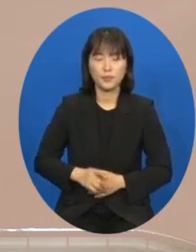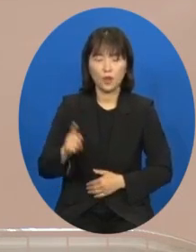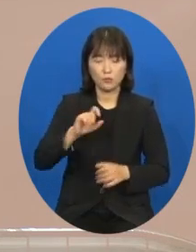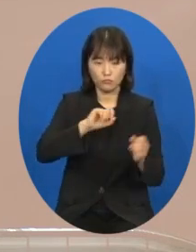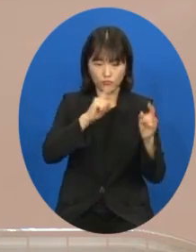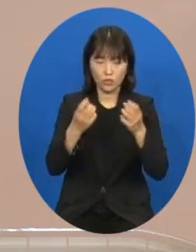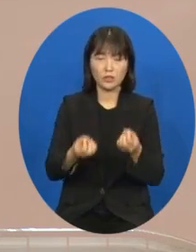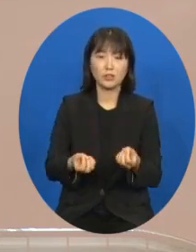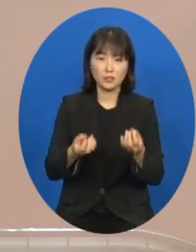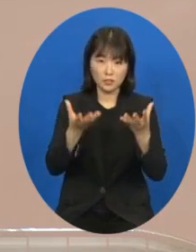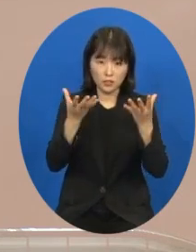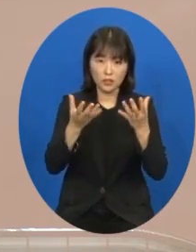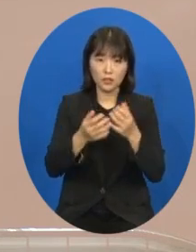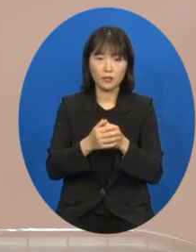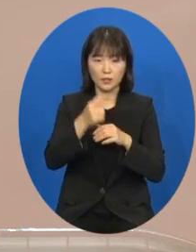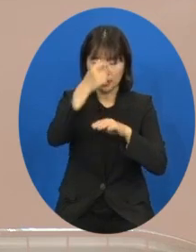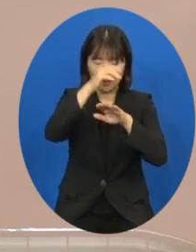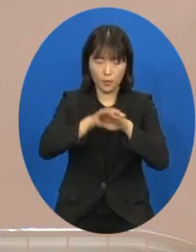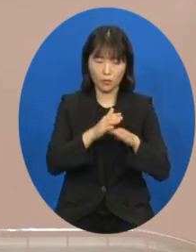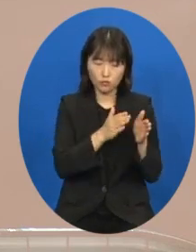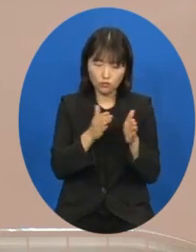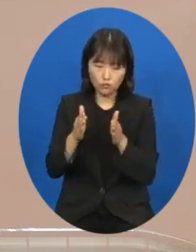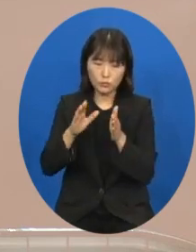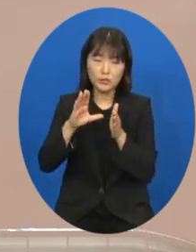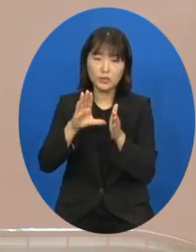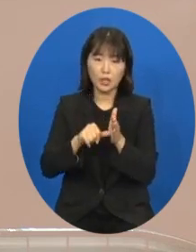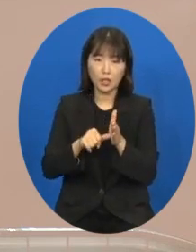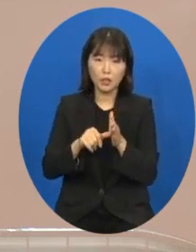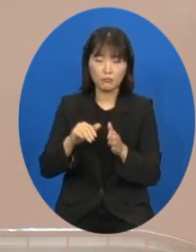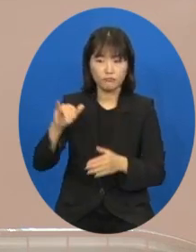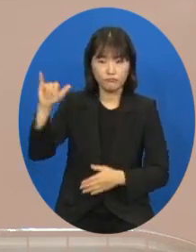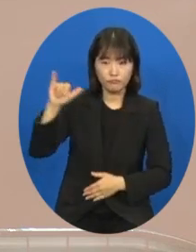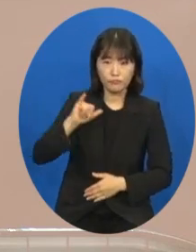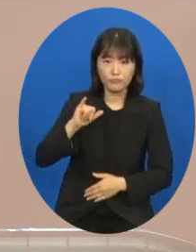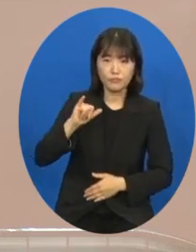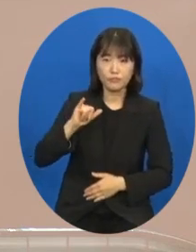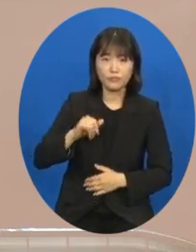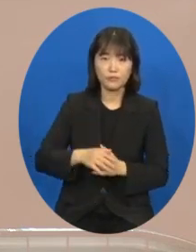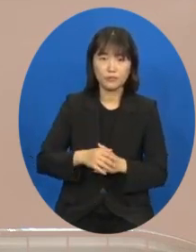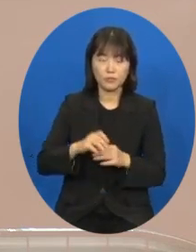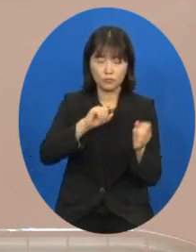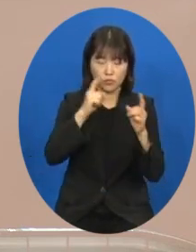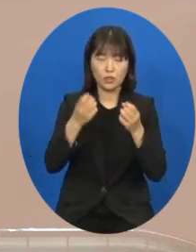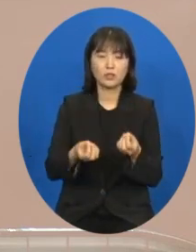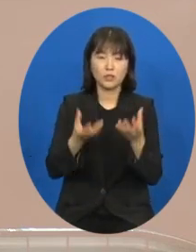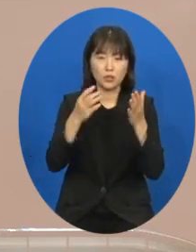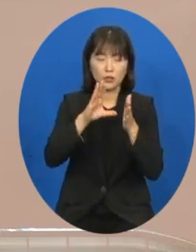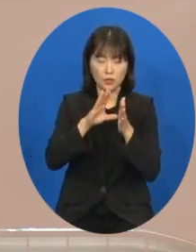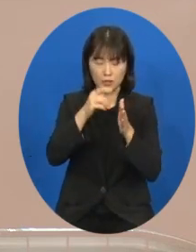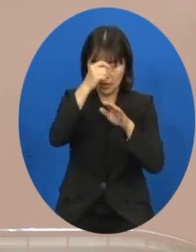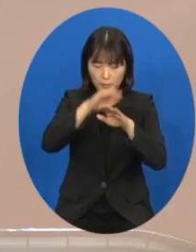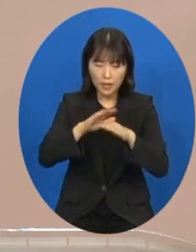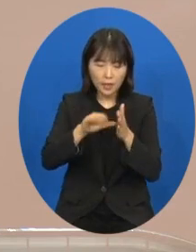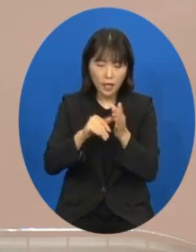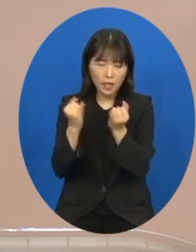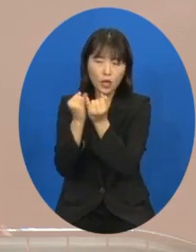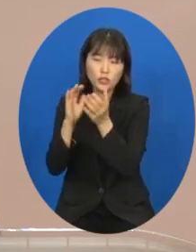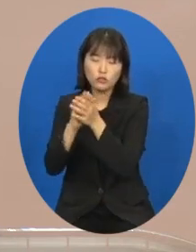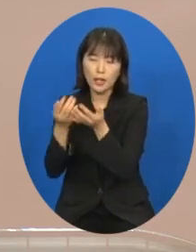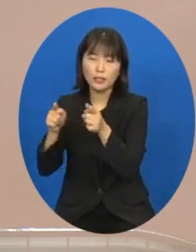부활절 예배 준비하는데 연락이 왔어요. 부활절 예배 때 여자친구랑